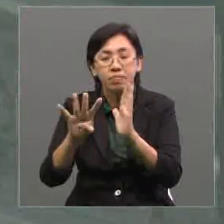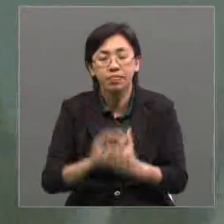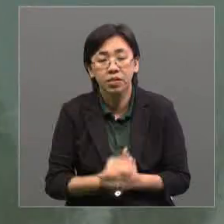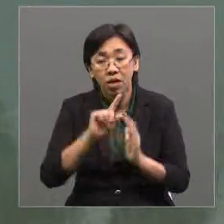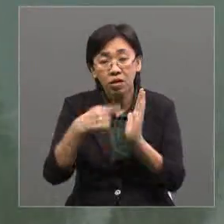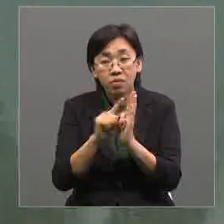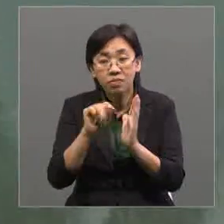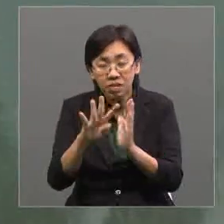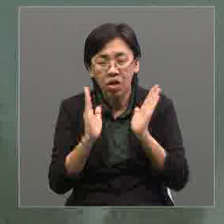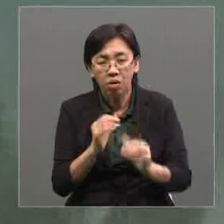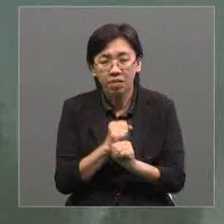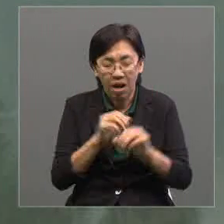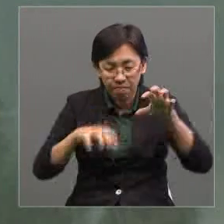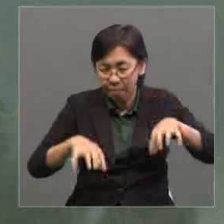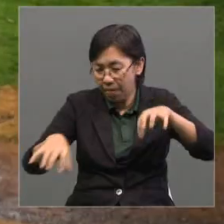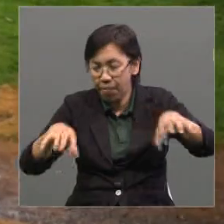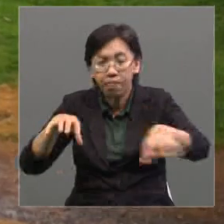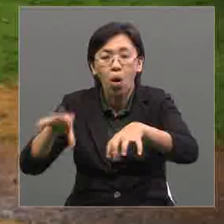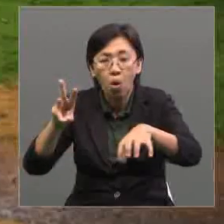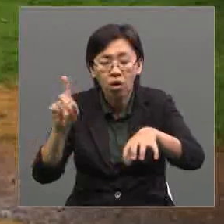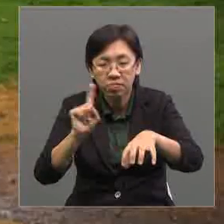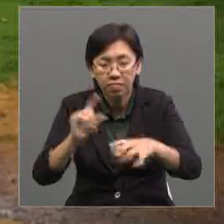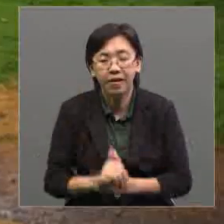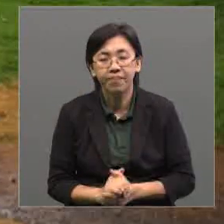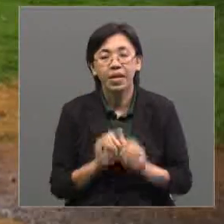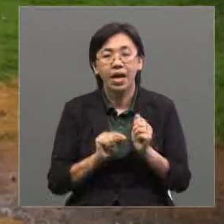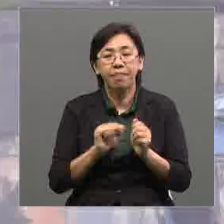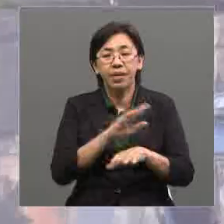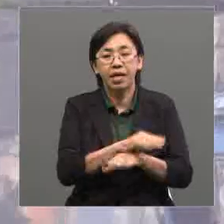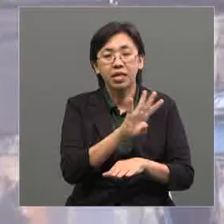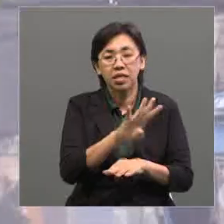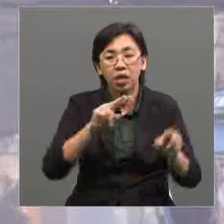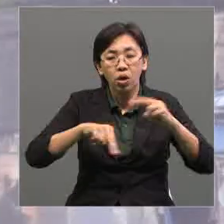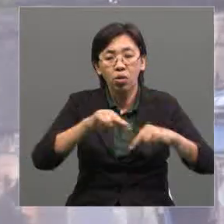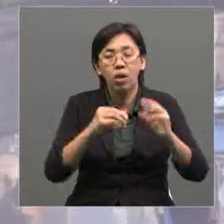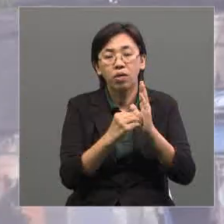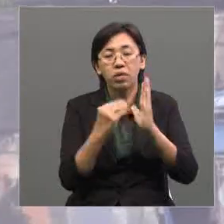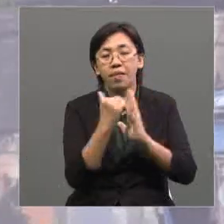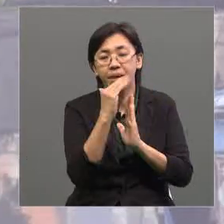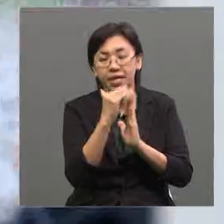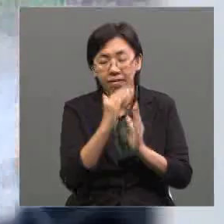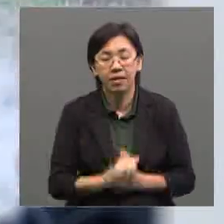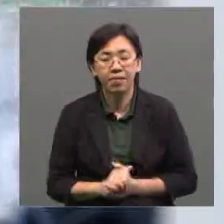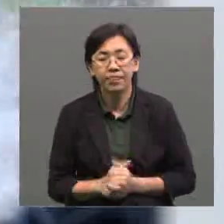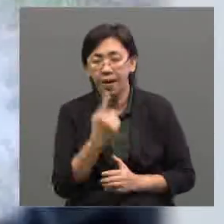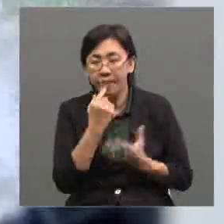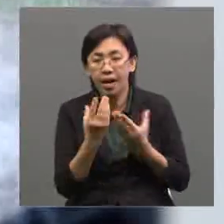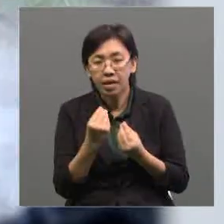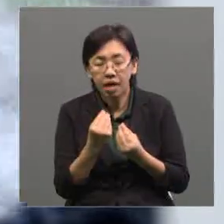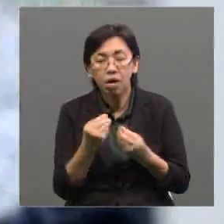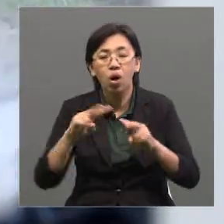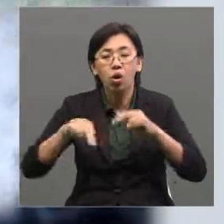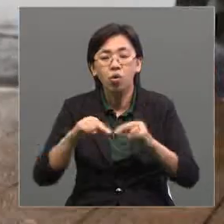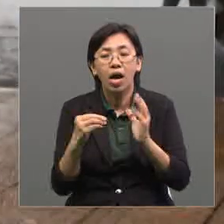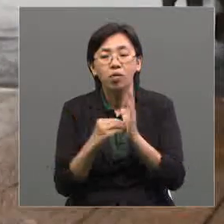ขาตั้งจุดรวมพลไว้6แห่งทั่วกรุงเทพมีที่สำนักงานเขตหลัก4ดูแลพื้นที่กรุงเทพเหนือสำนักงานเขตดินแดงจะดูแลพื้น